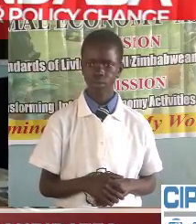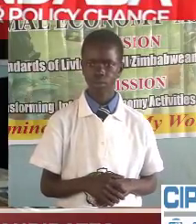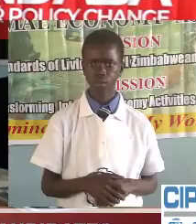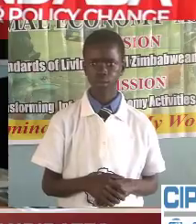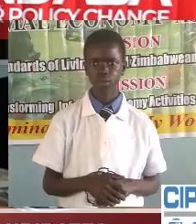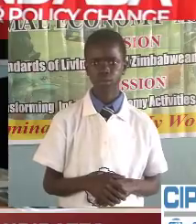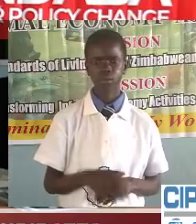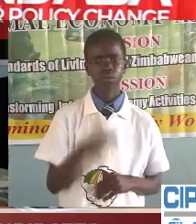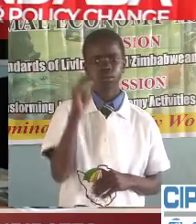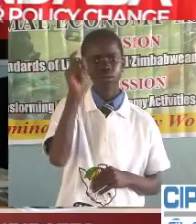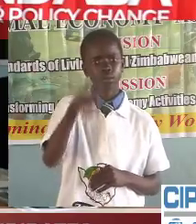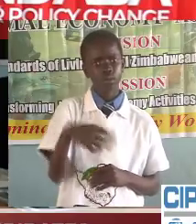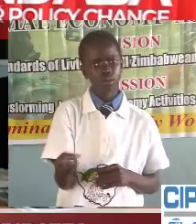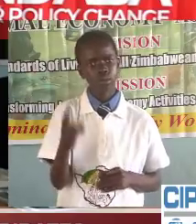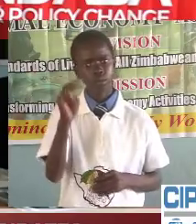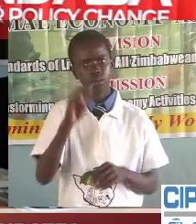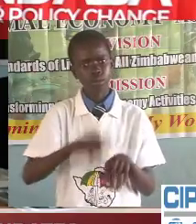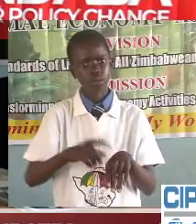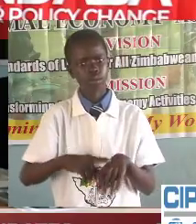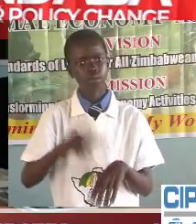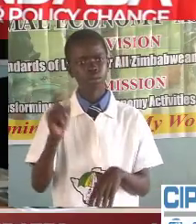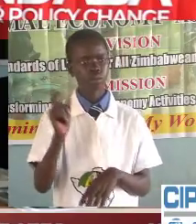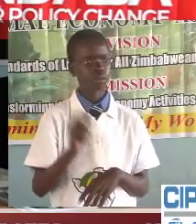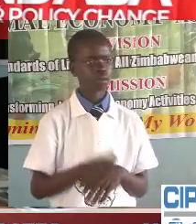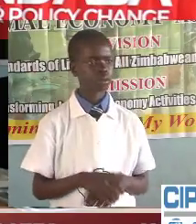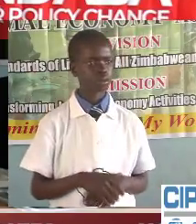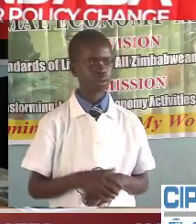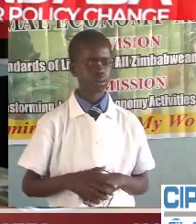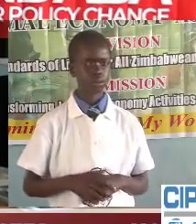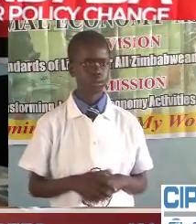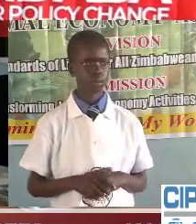Ne 3 minutes dzenyu dzekupindura.